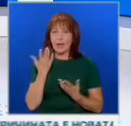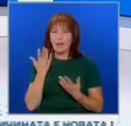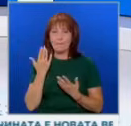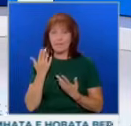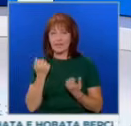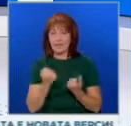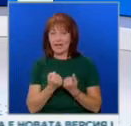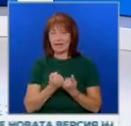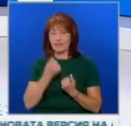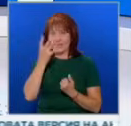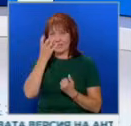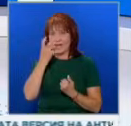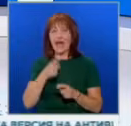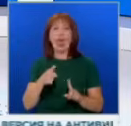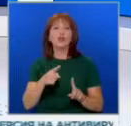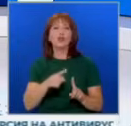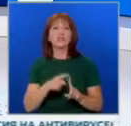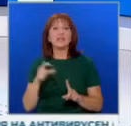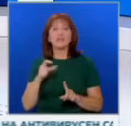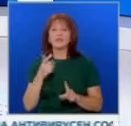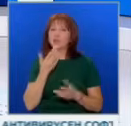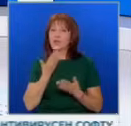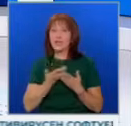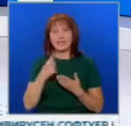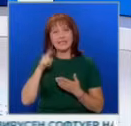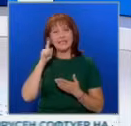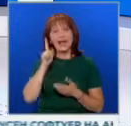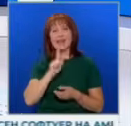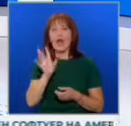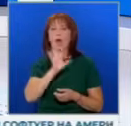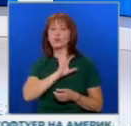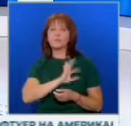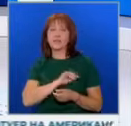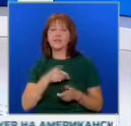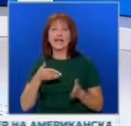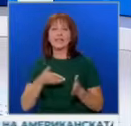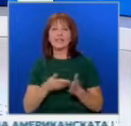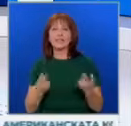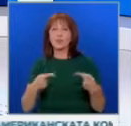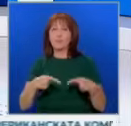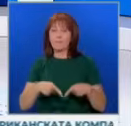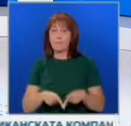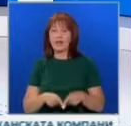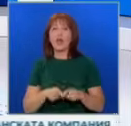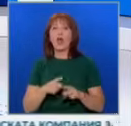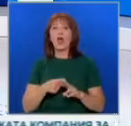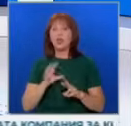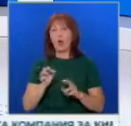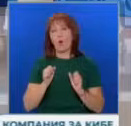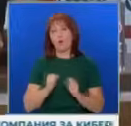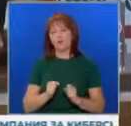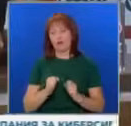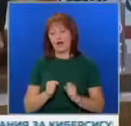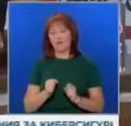в неделя наставникът на червените Томислав Стипич заяви, че знае за неуспехите срещу този съперник в исторически план, но очаква победа във всеки